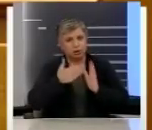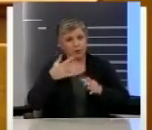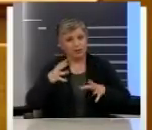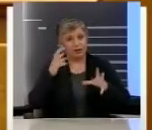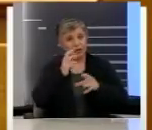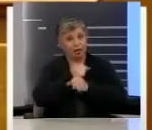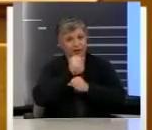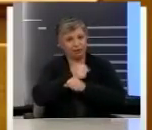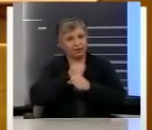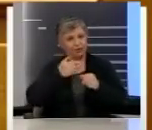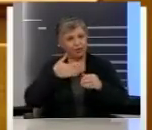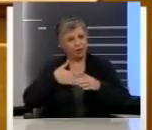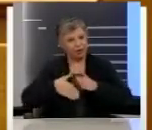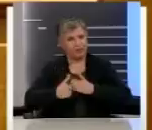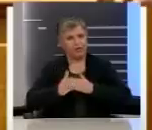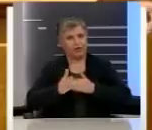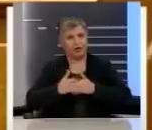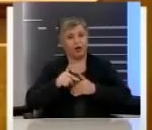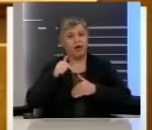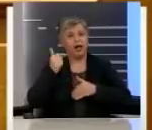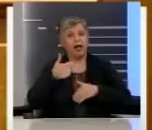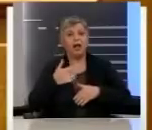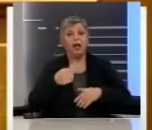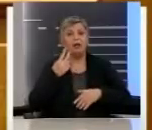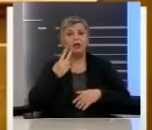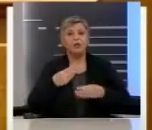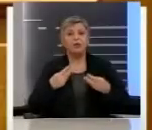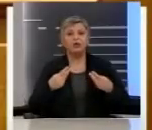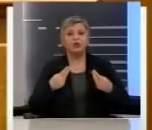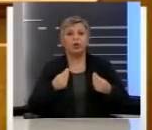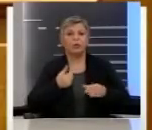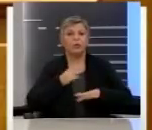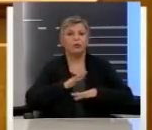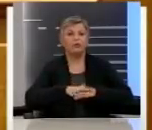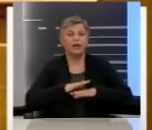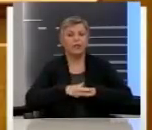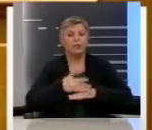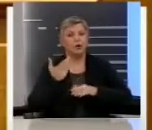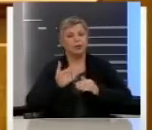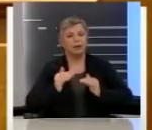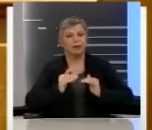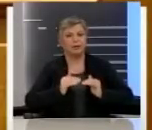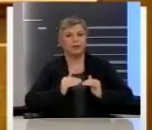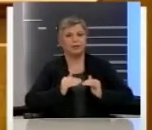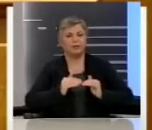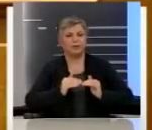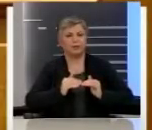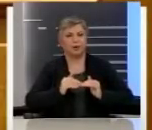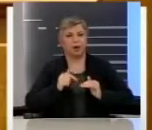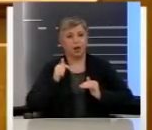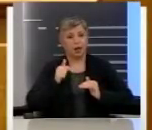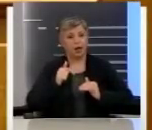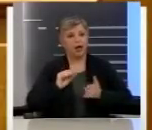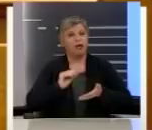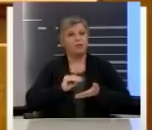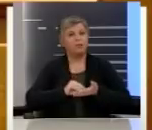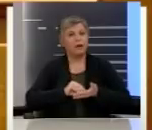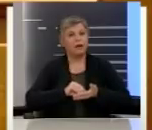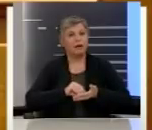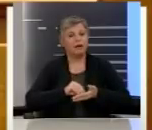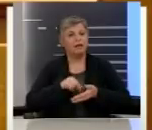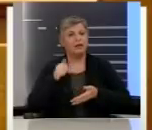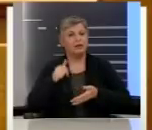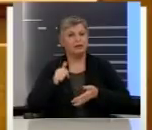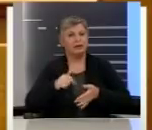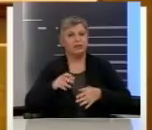και να μπορέσουμε να άρουμε τις αιτίες που μας οδήγησαν σε αυτά. Και μένουμε Ευρώπη σημαίνει ταυτόχρονα και μεταρρυθμίζουμε